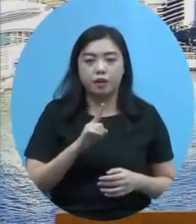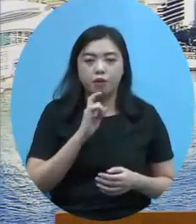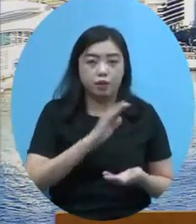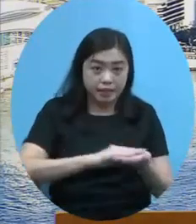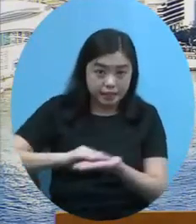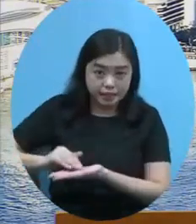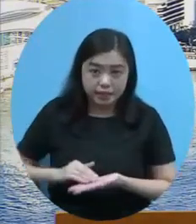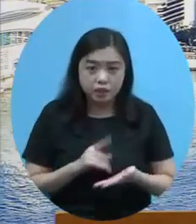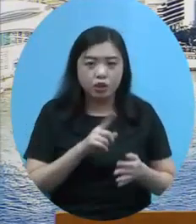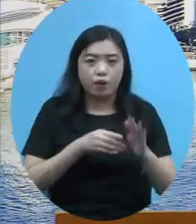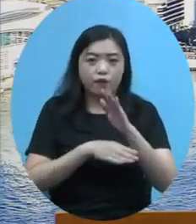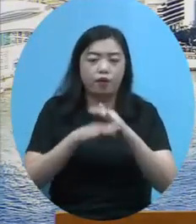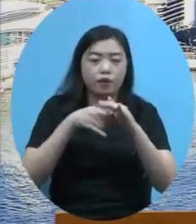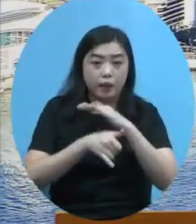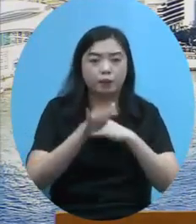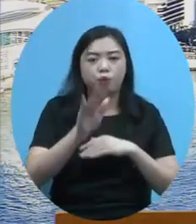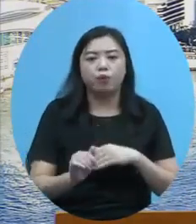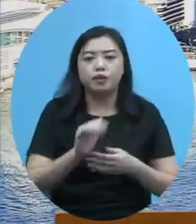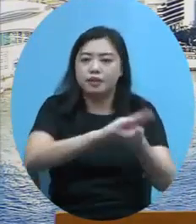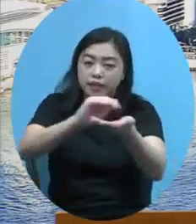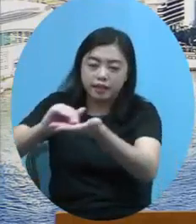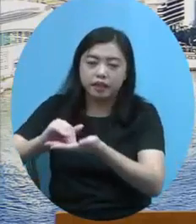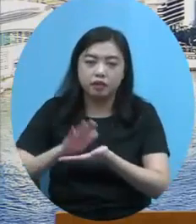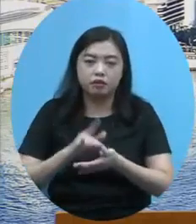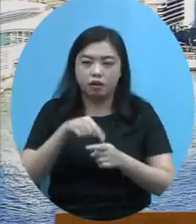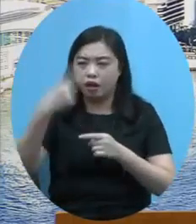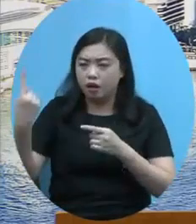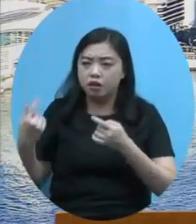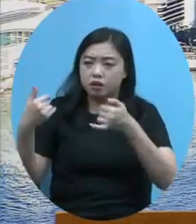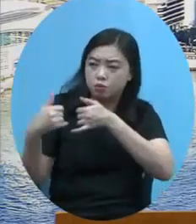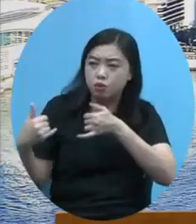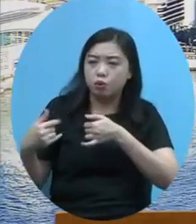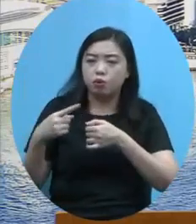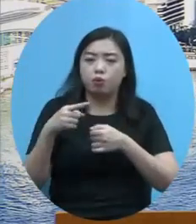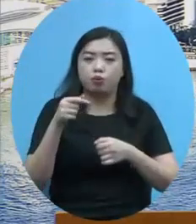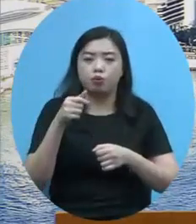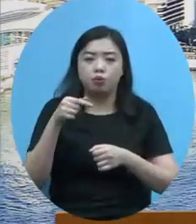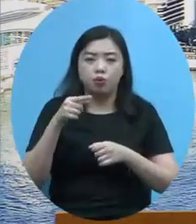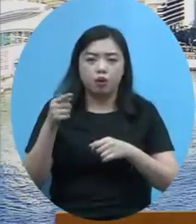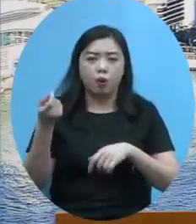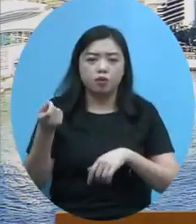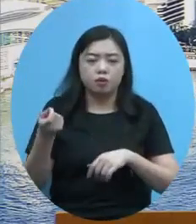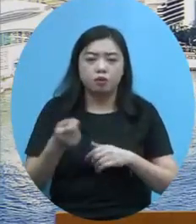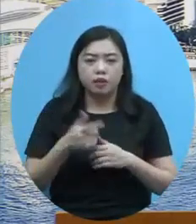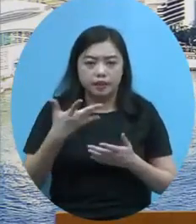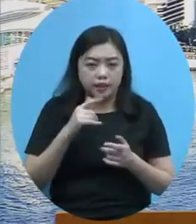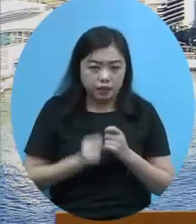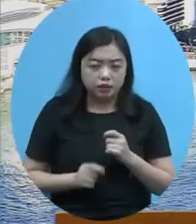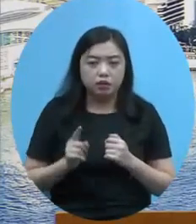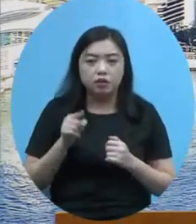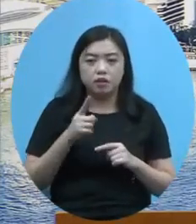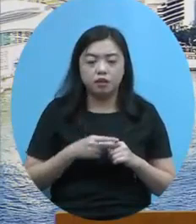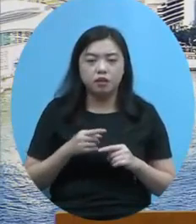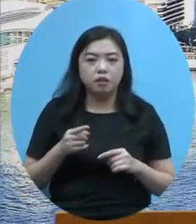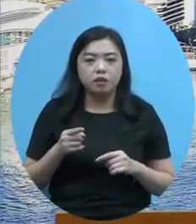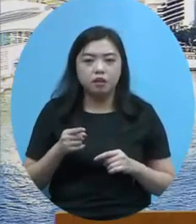潔，咁佢會入房間入邊嘅，即係做清潔，咁亦都冇乜接觸第一位員工，咁我哋都了解緊即係究竟佢